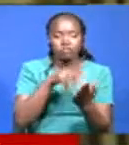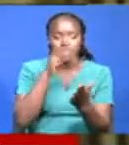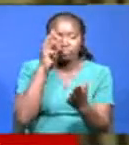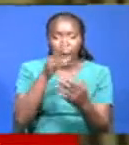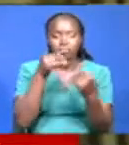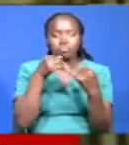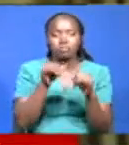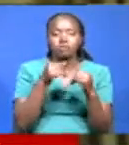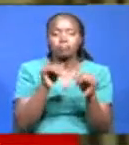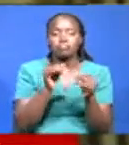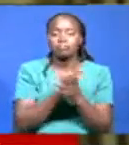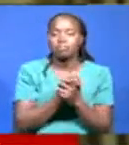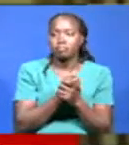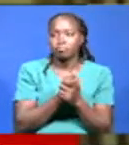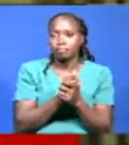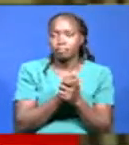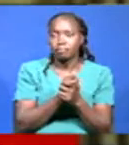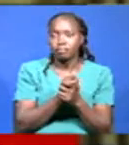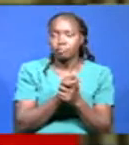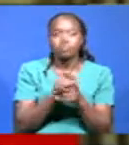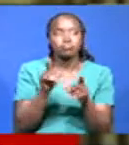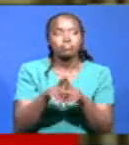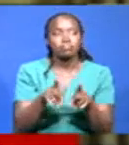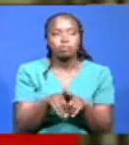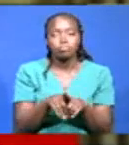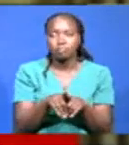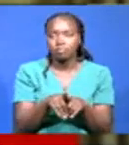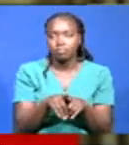implemented. Na hiyo pia